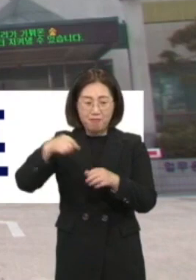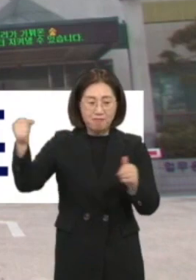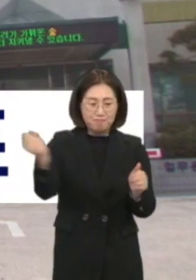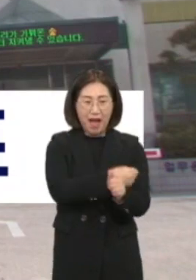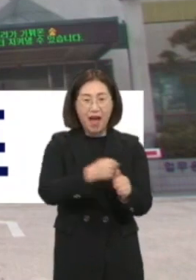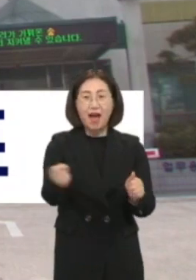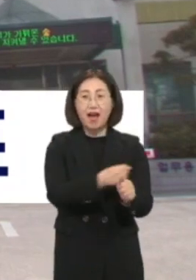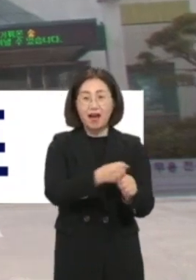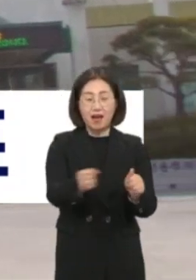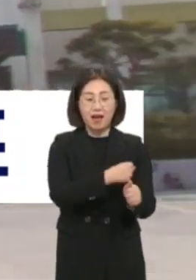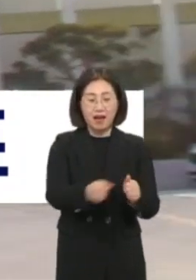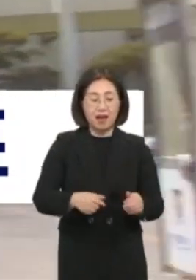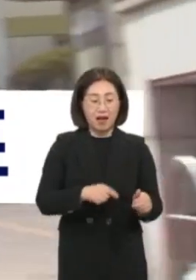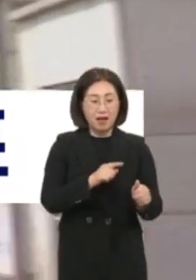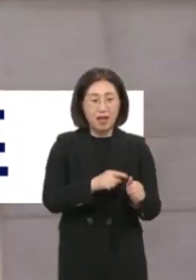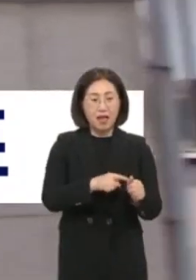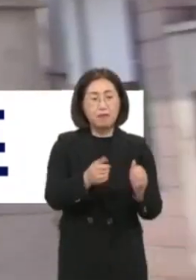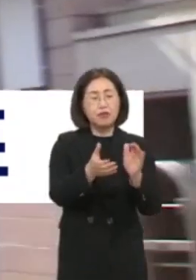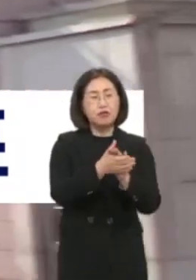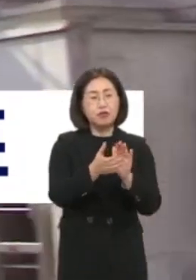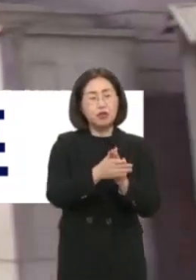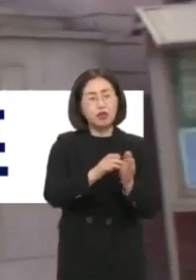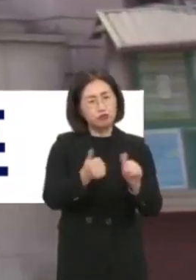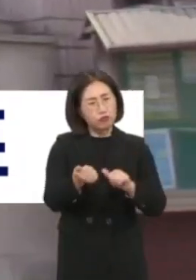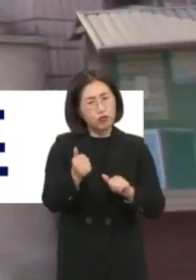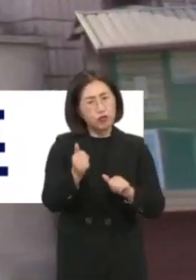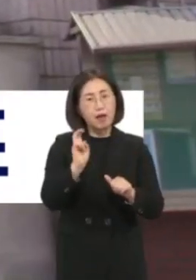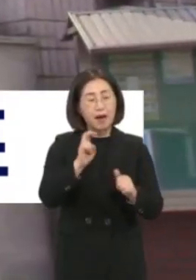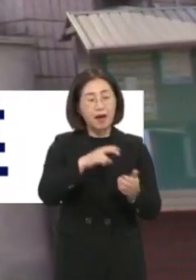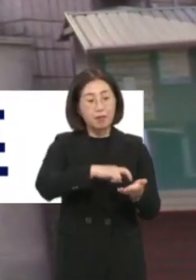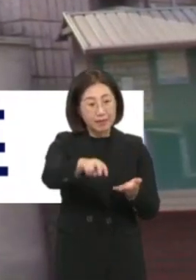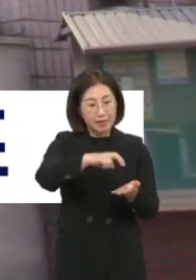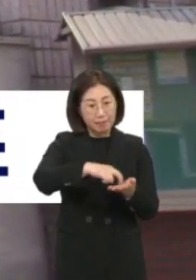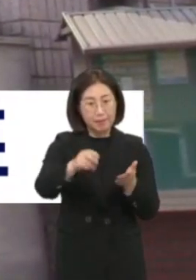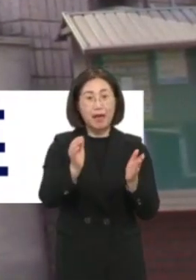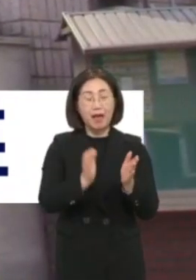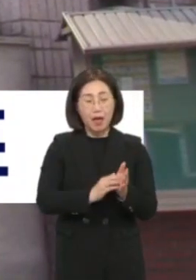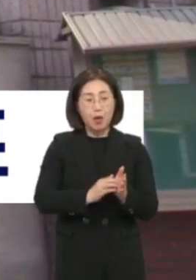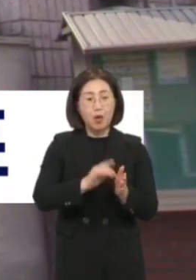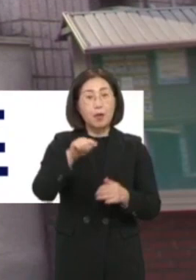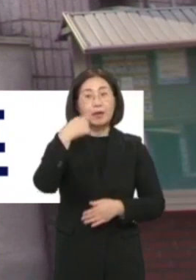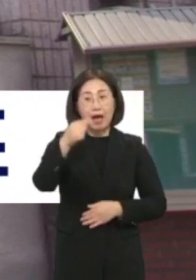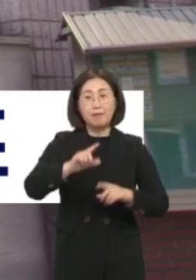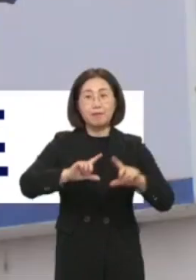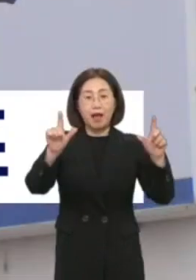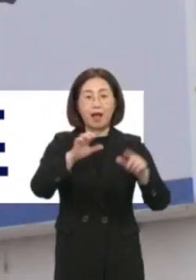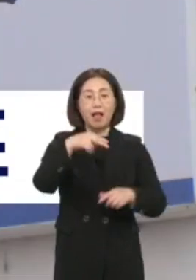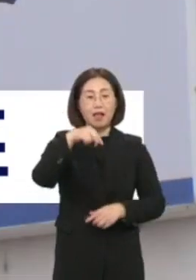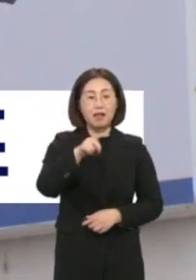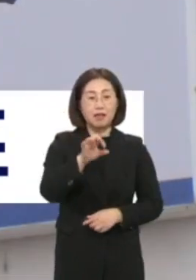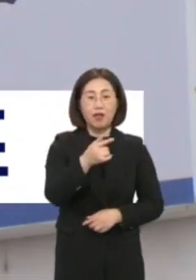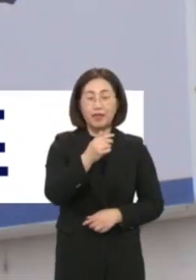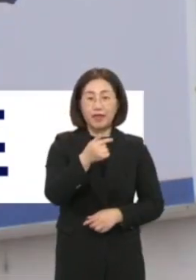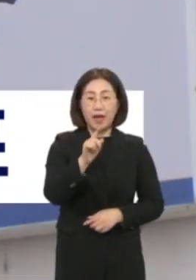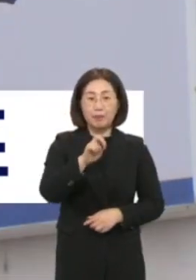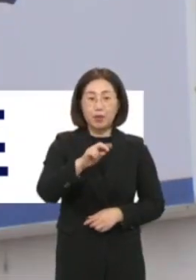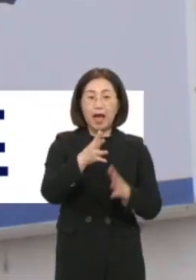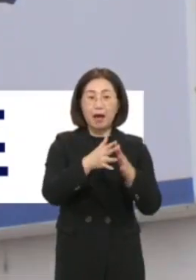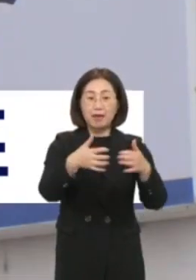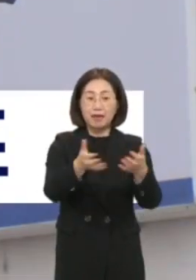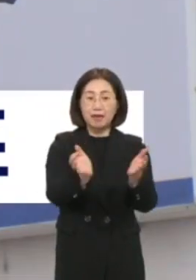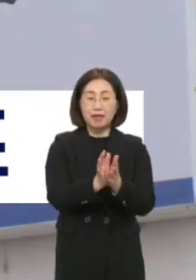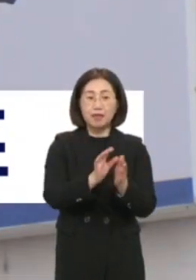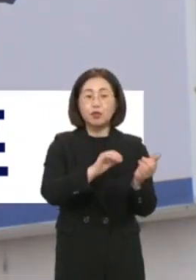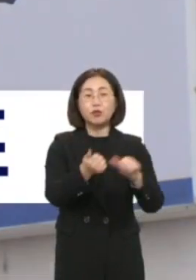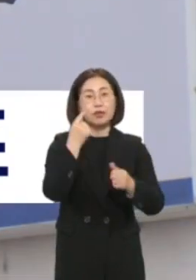있습니다 피해 학생은 친구들에게 죽음을 암시하는 문자 메시지를 남기고 이튿날 성남동의 한 아파트 단지에서 숨진